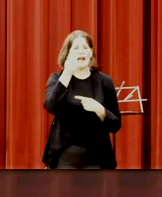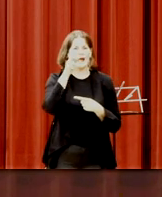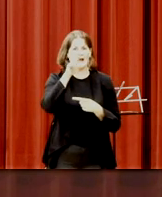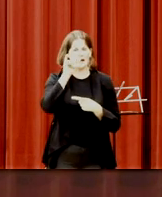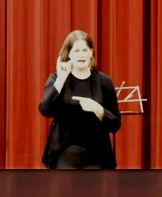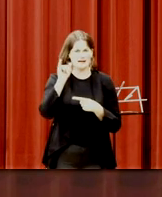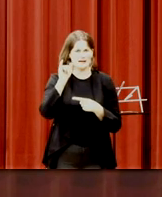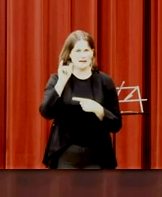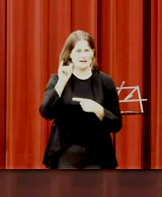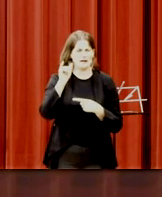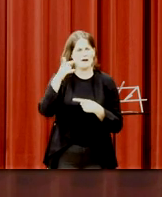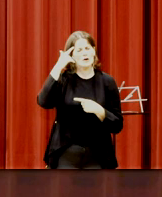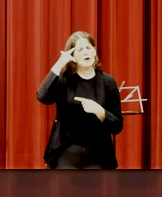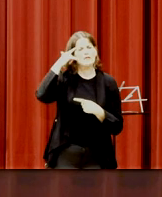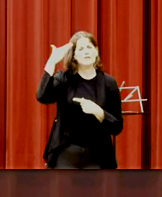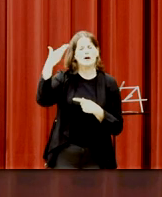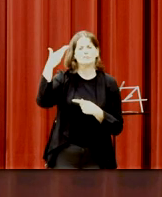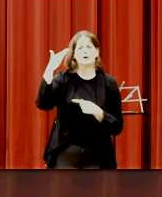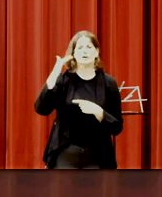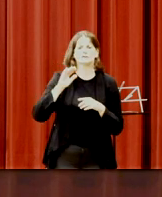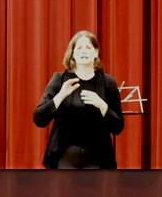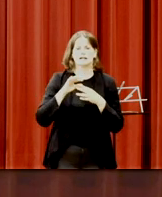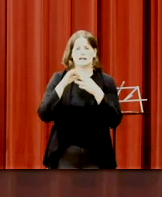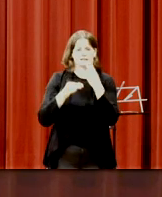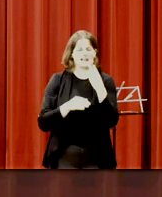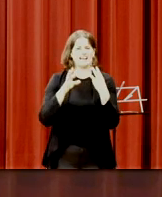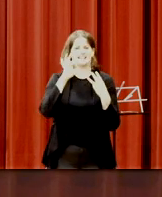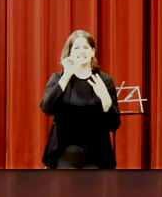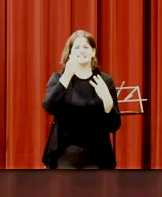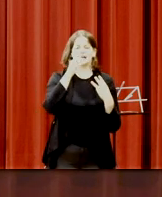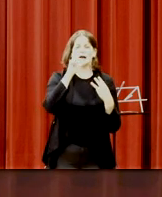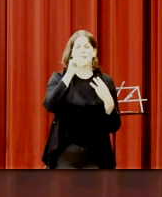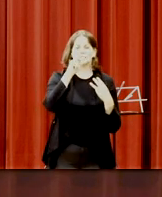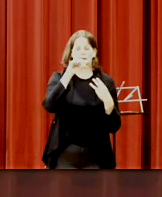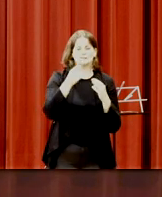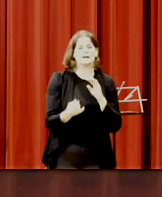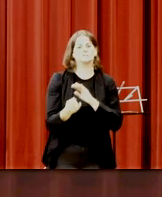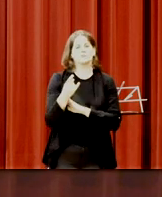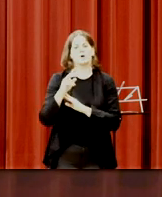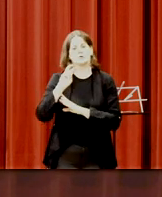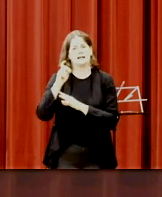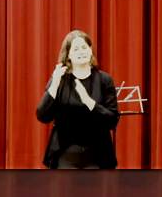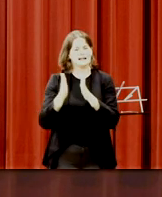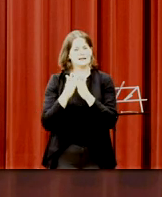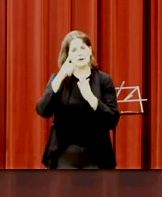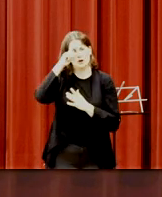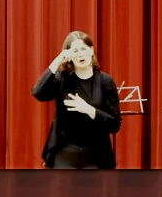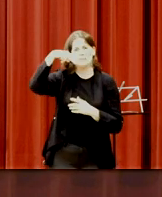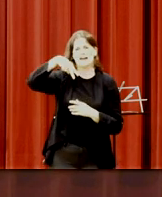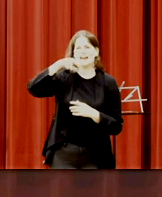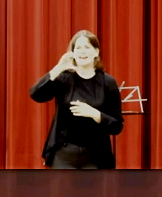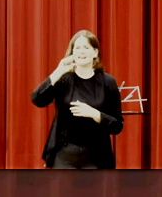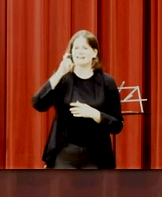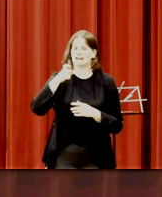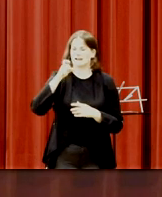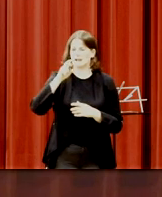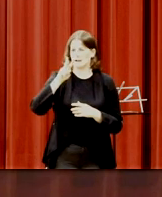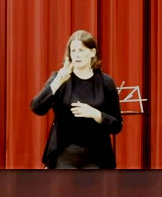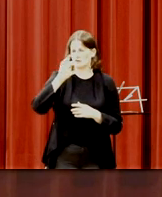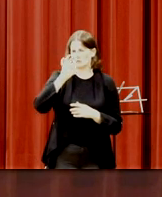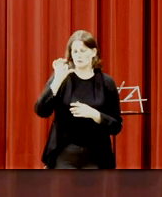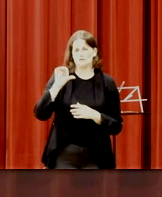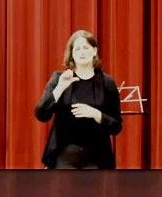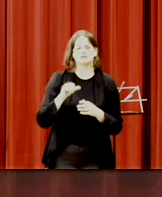el nom del robot de Blade Runner, que ja diu una mica de què va el llibre. Eh? És la intel·ligència artificial ha